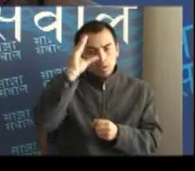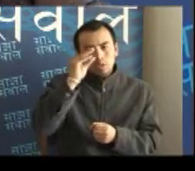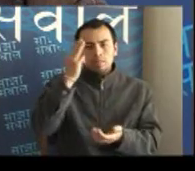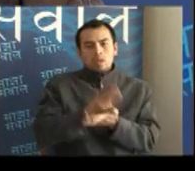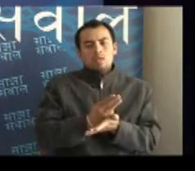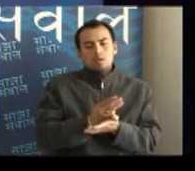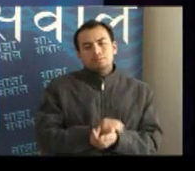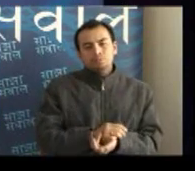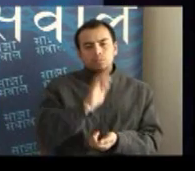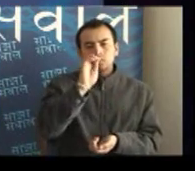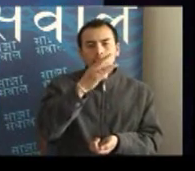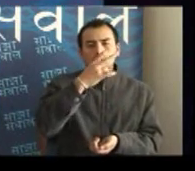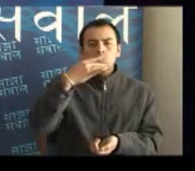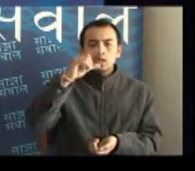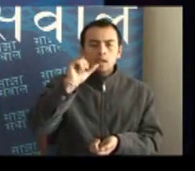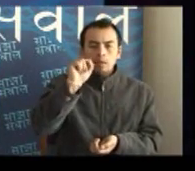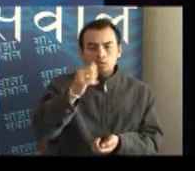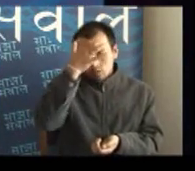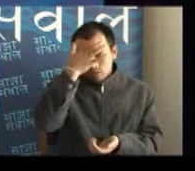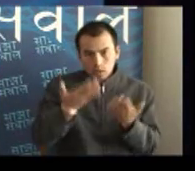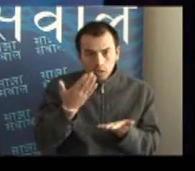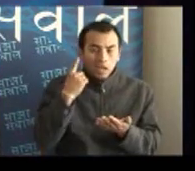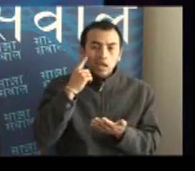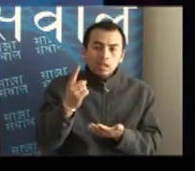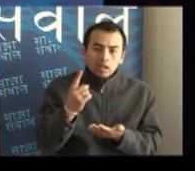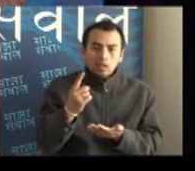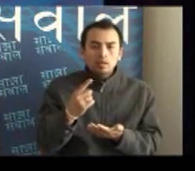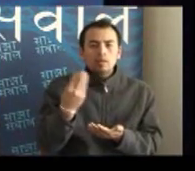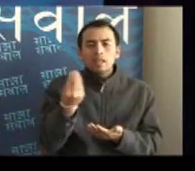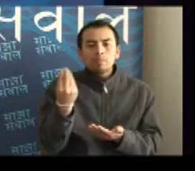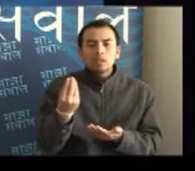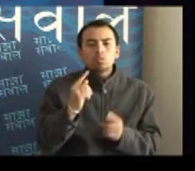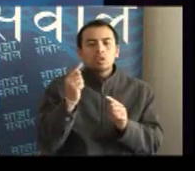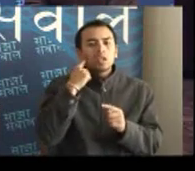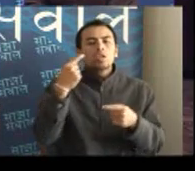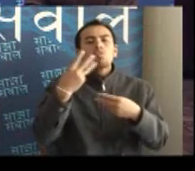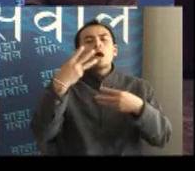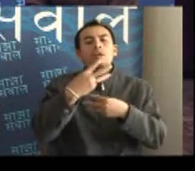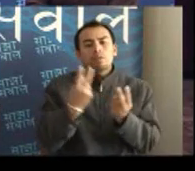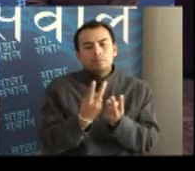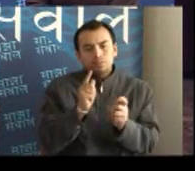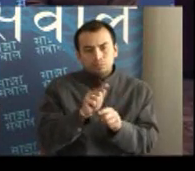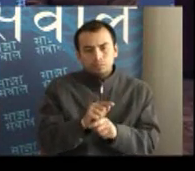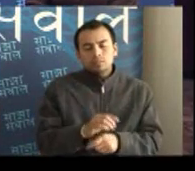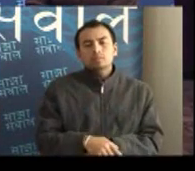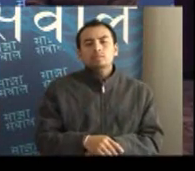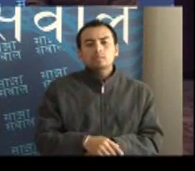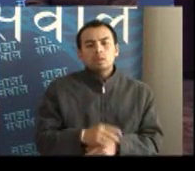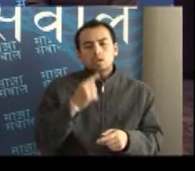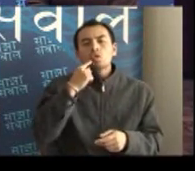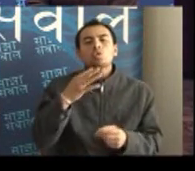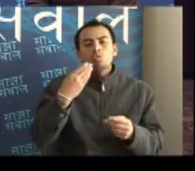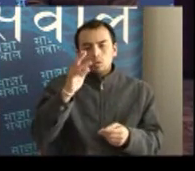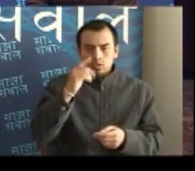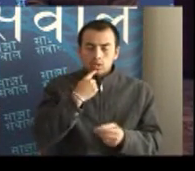मात्रै। सुशीलाजी, तपाईँको चाहिँ त्यस्तो कुनै खालको समस्या हुन्छ एक दिन सामान्य कुनै एउटा दिनलाई उदाहरण लिनु पऱ्यो भने? कस्तो हुन्छ